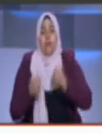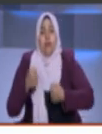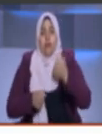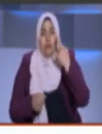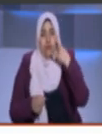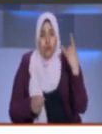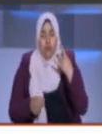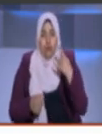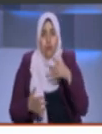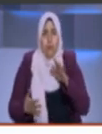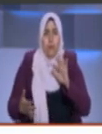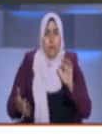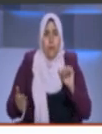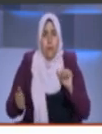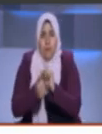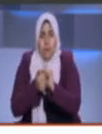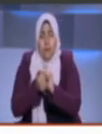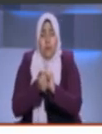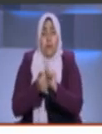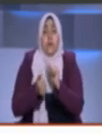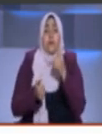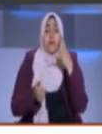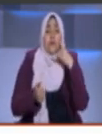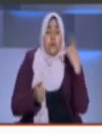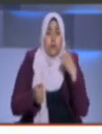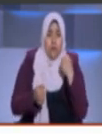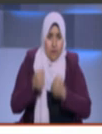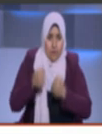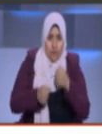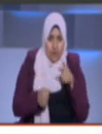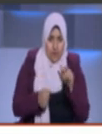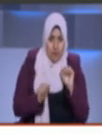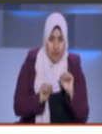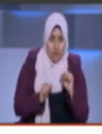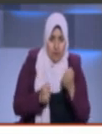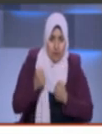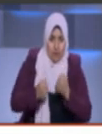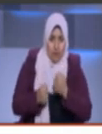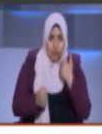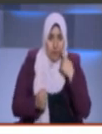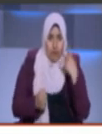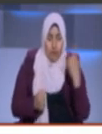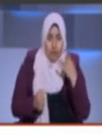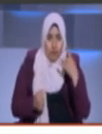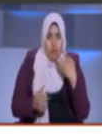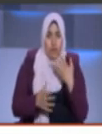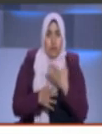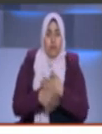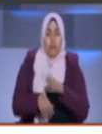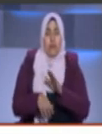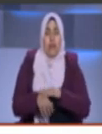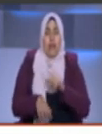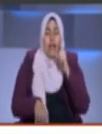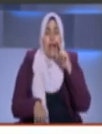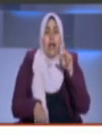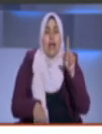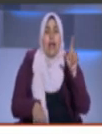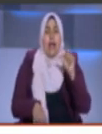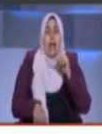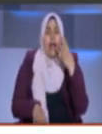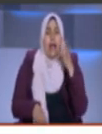الشرطة المدنية، وهي شرطة طبعا السيارات دي ما بيكونش عليها أي نوع من أنواع العلامات،